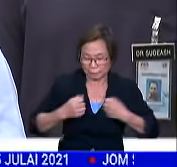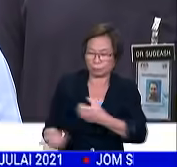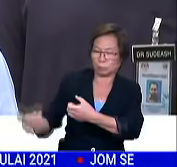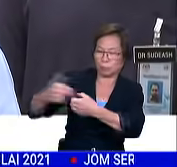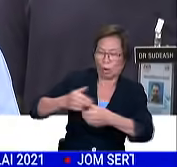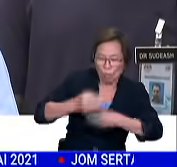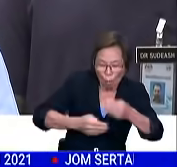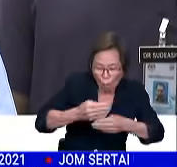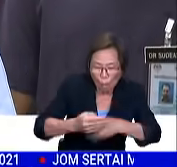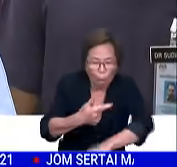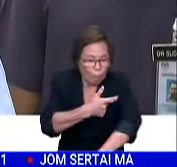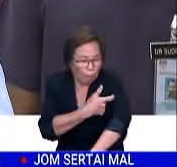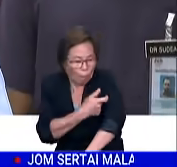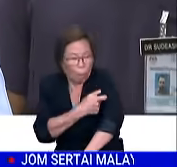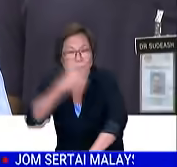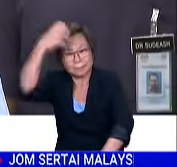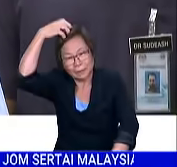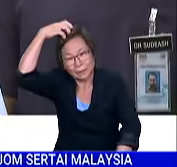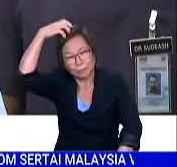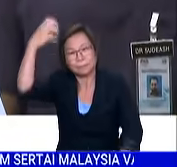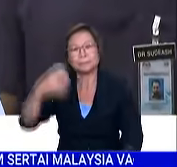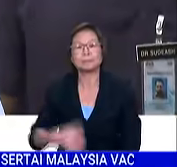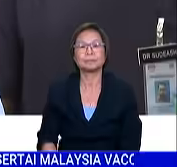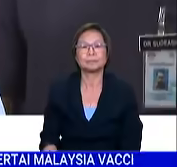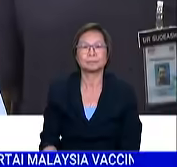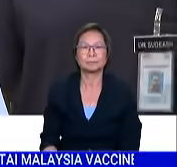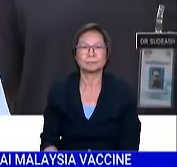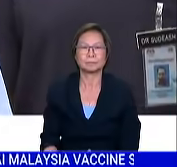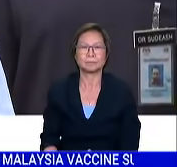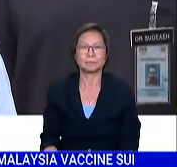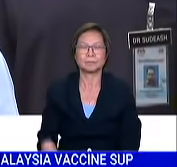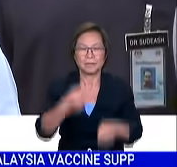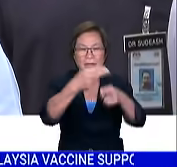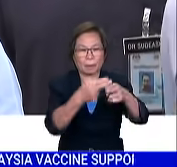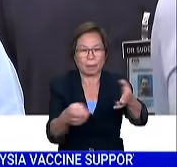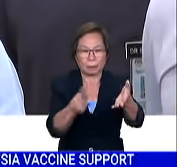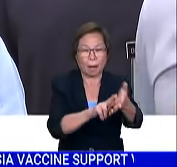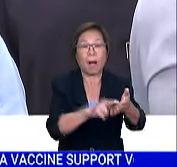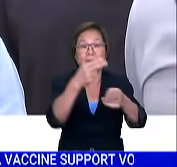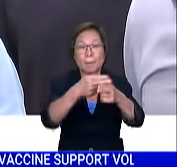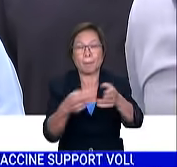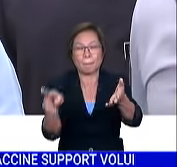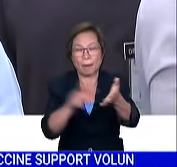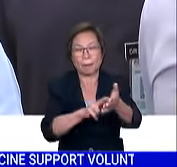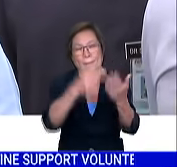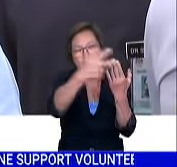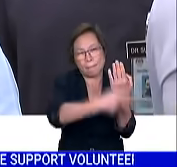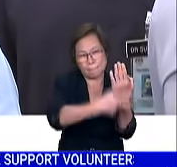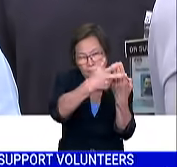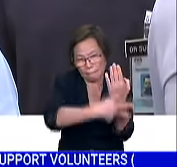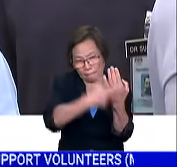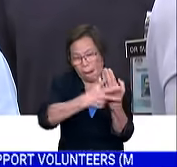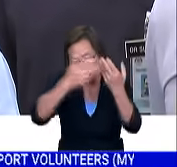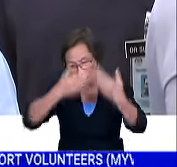memproses vaksinasi di Negeri Selangor. Dan nama mereka akan didaftarkan di MySejahtera dan seterusnya mereka akan